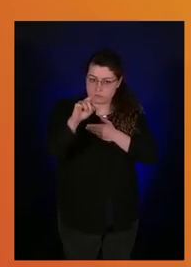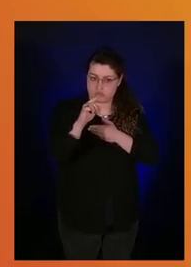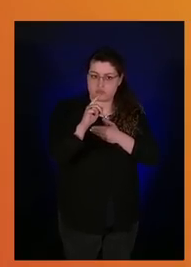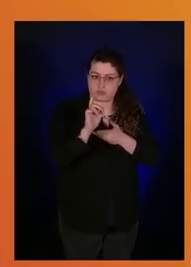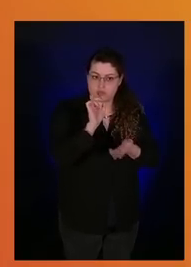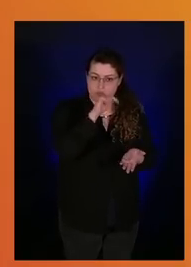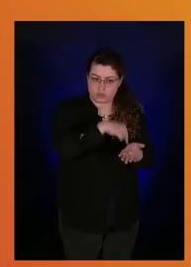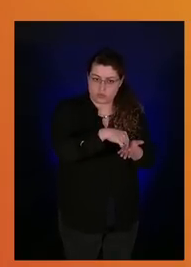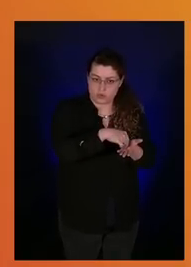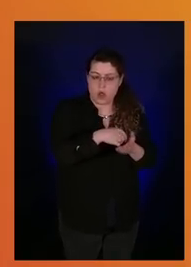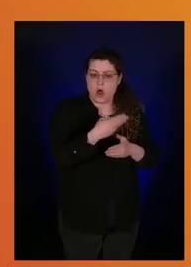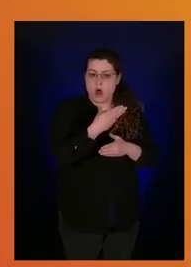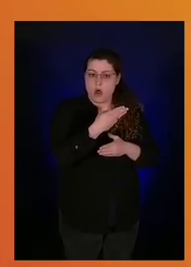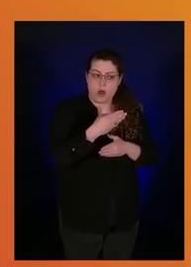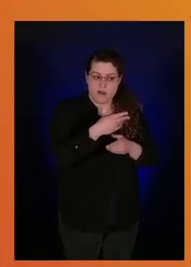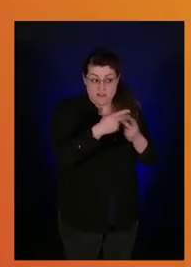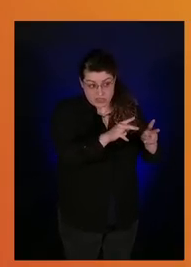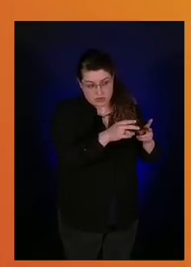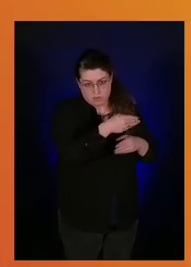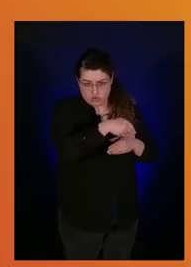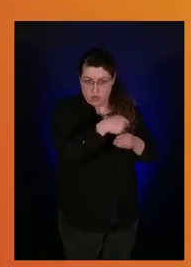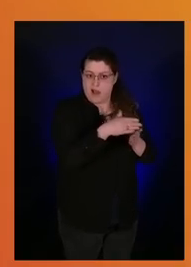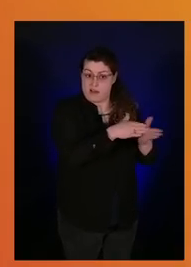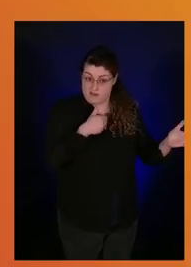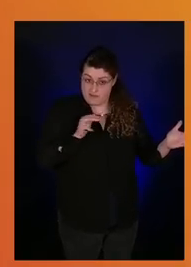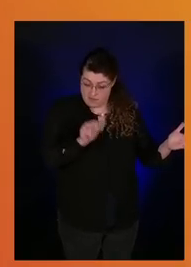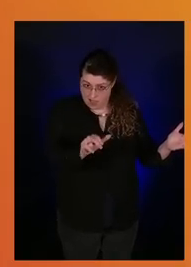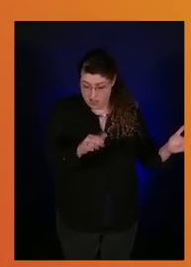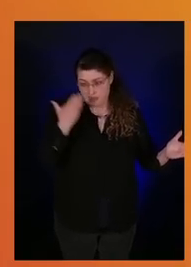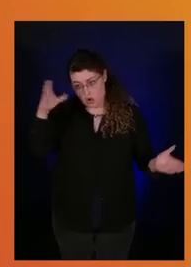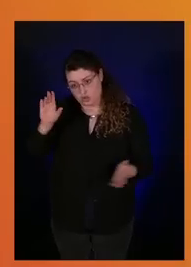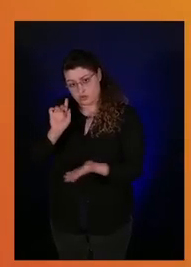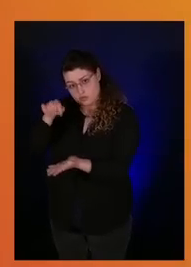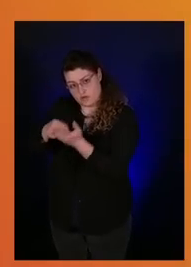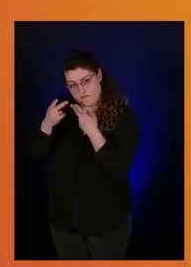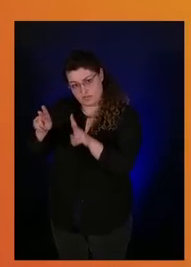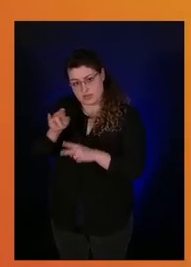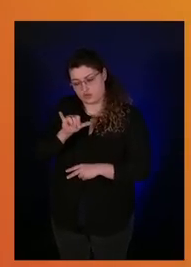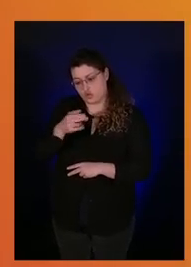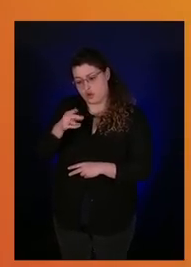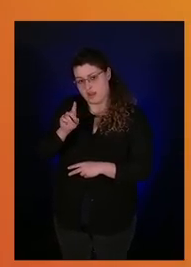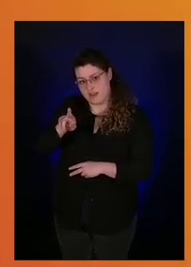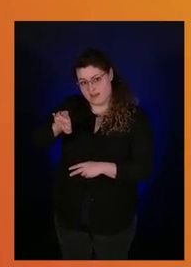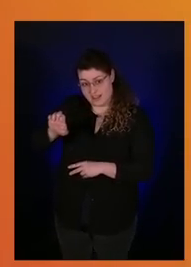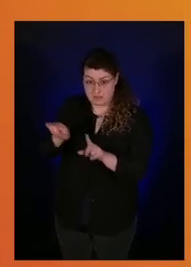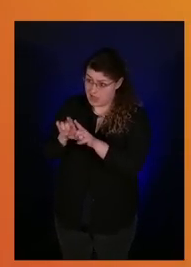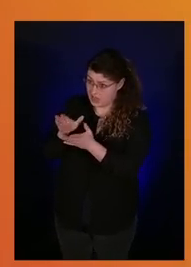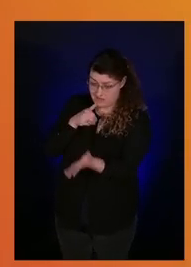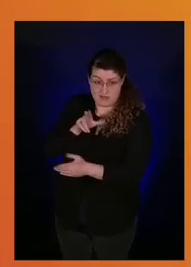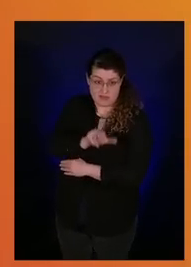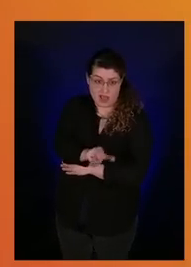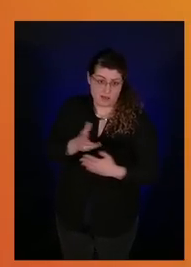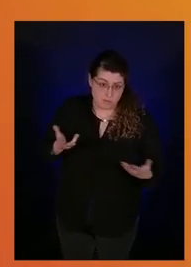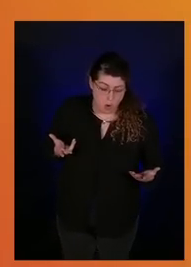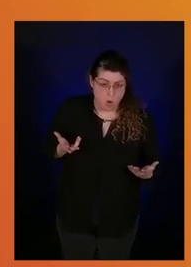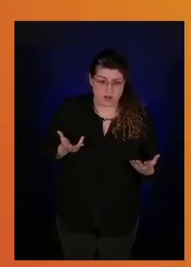va être expulsés de nos locaux, et celle de l'Indre, ça ne va pas tarder non plus. On est une petite UD, on n'a